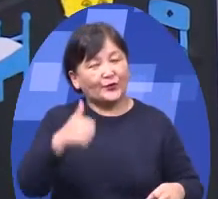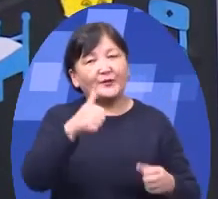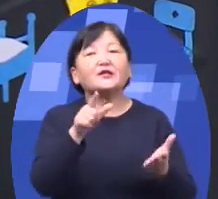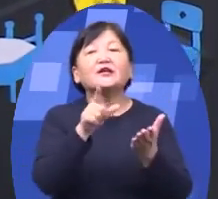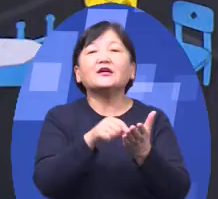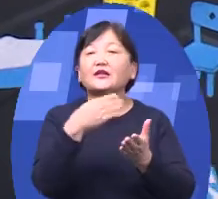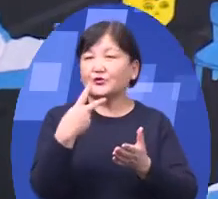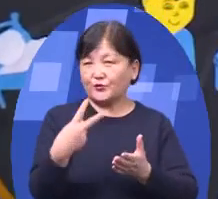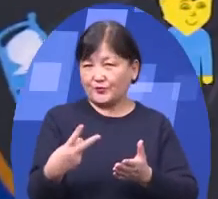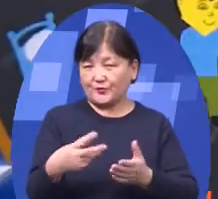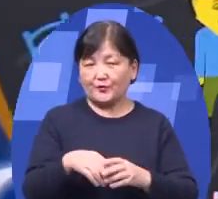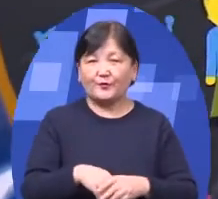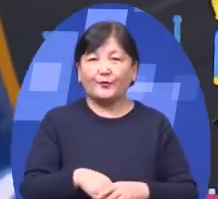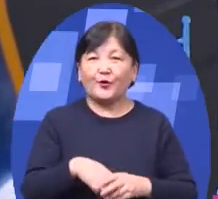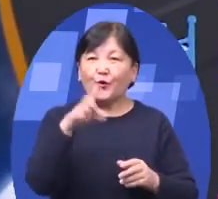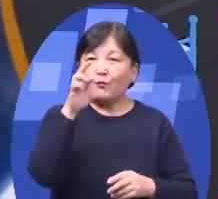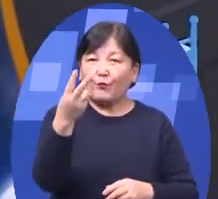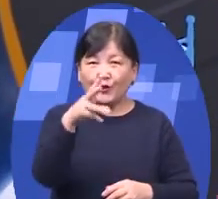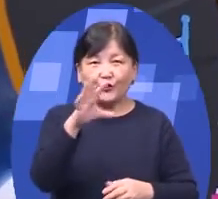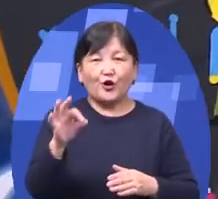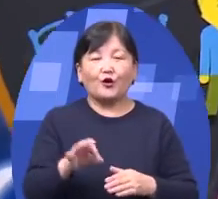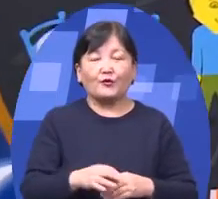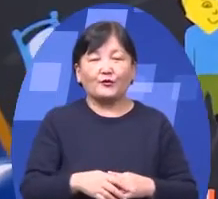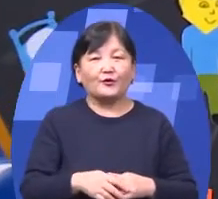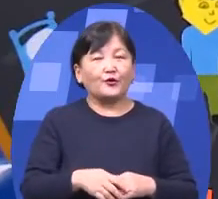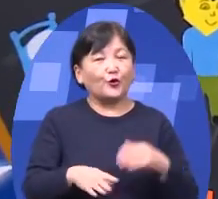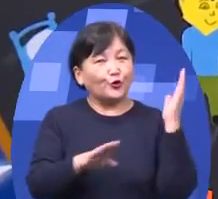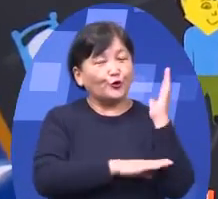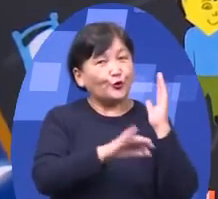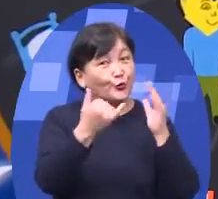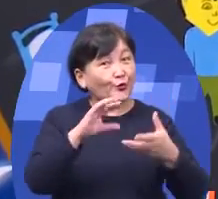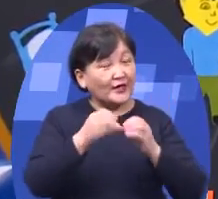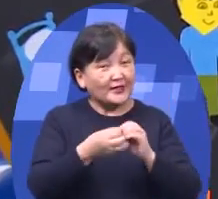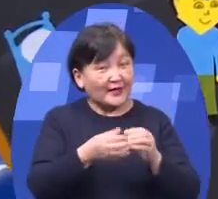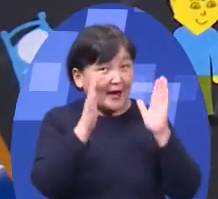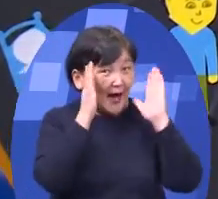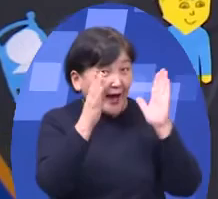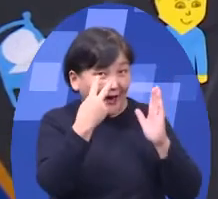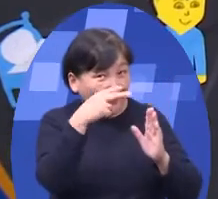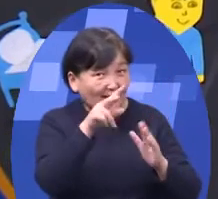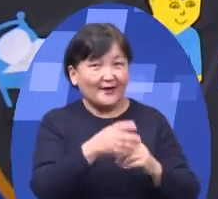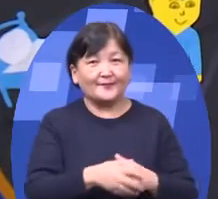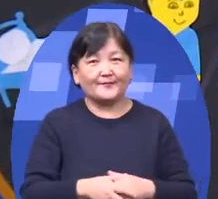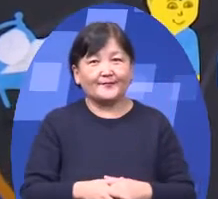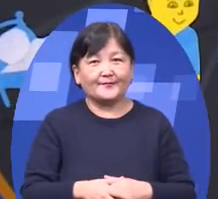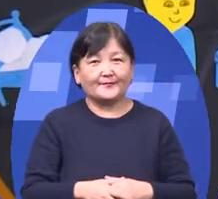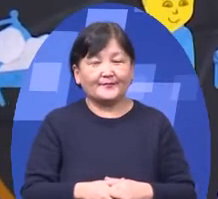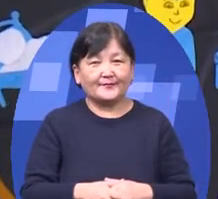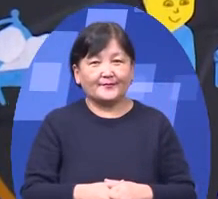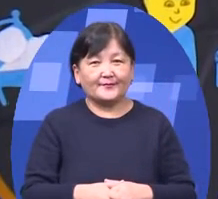шүү. За, болдоо маань өдөр юу хийдгийг ажиглаарай хүүхдүүдээ.